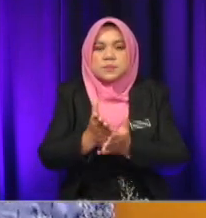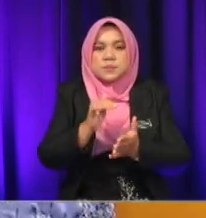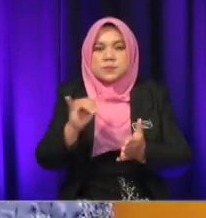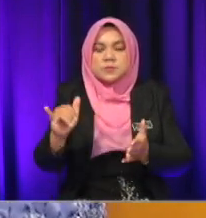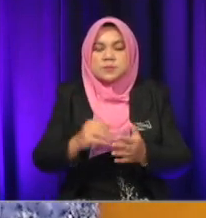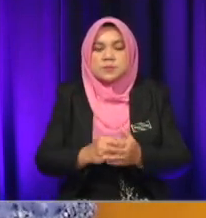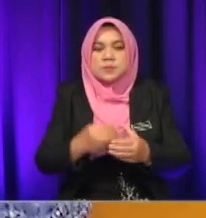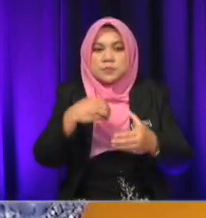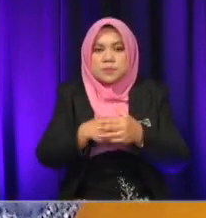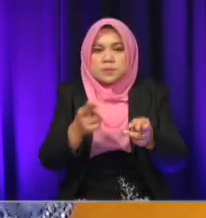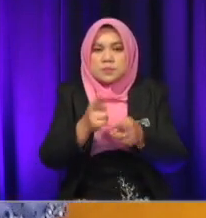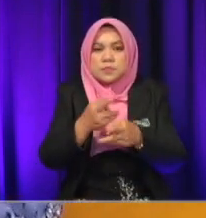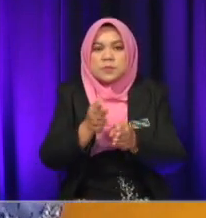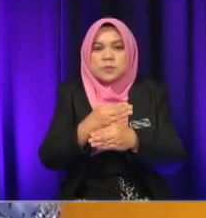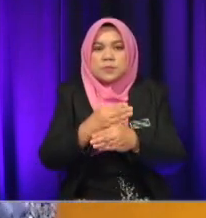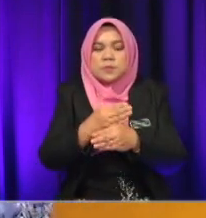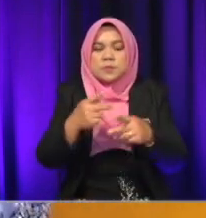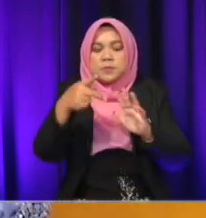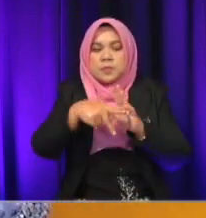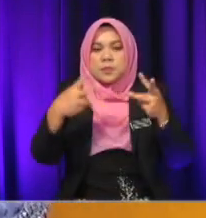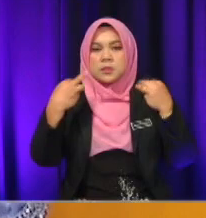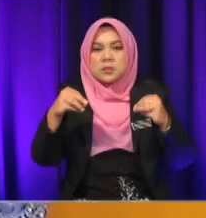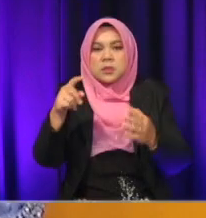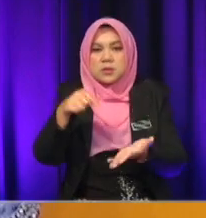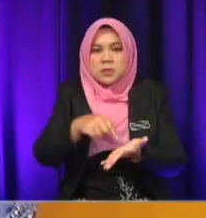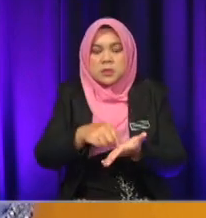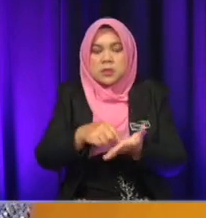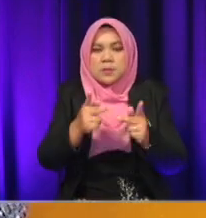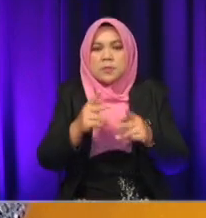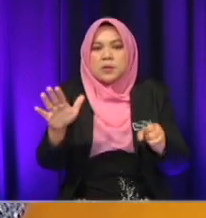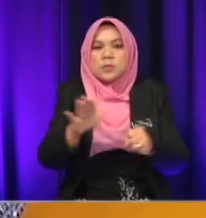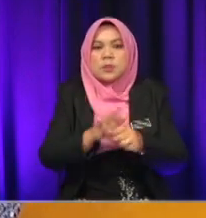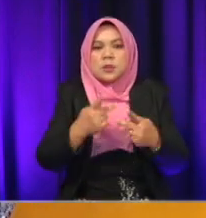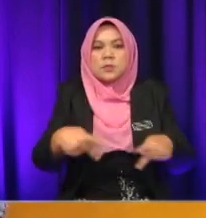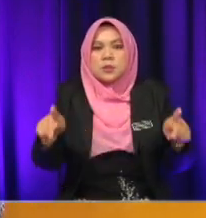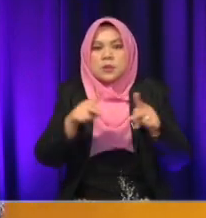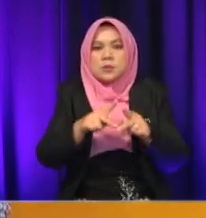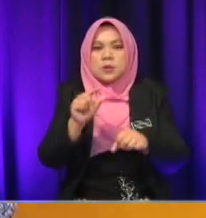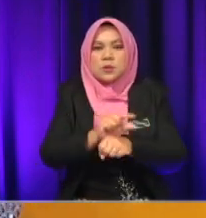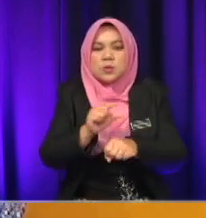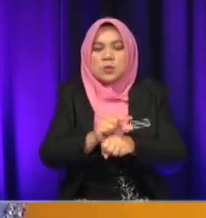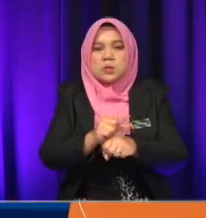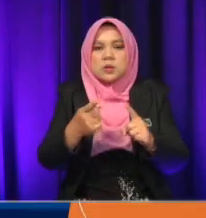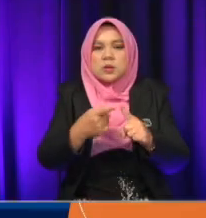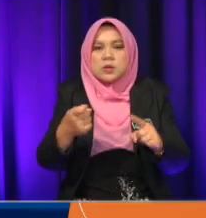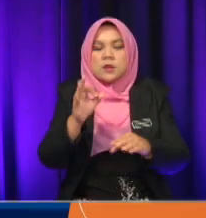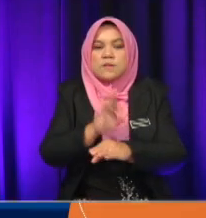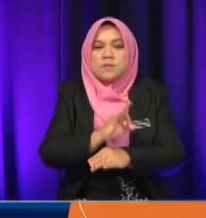dalam Reka Bentuk Pemasaran ini, kita perlulah memenuhi kehendak dan keperluan pengguna dari segi